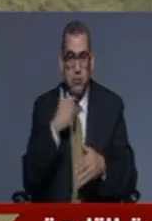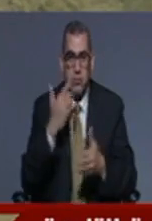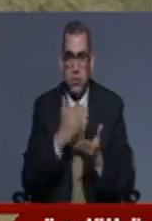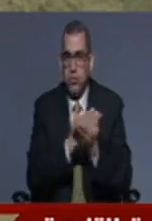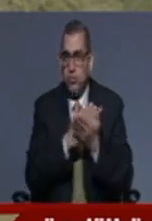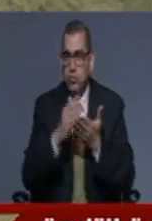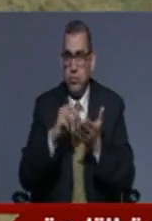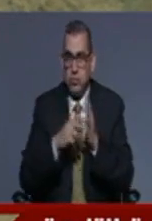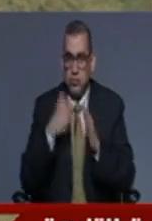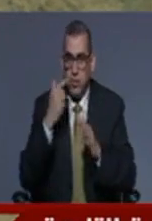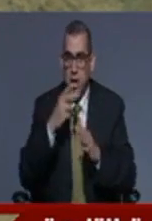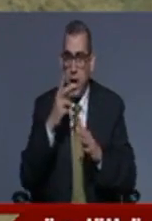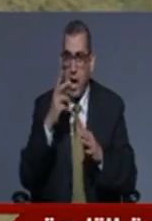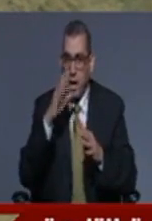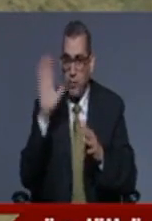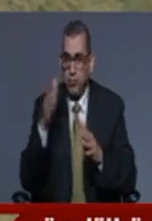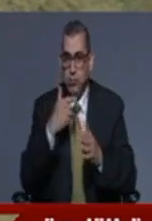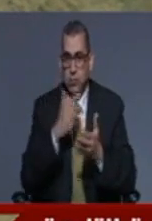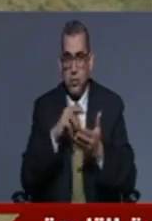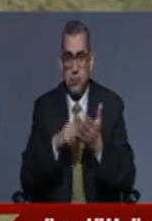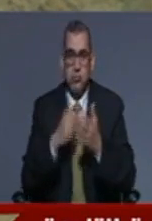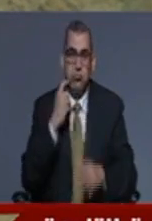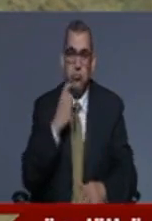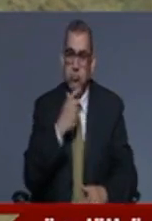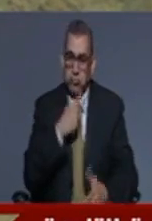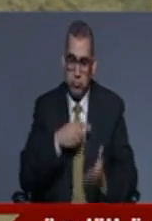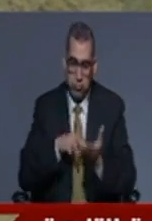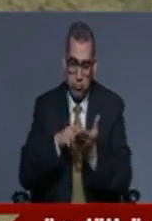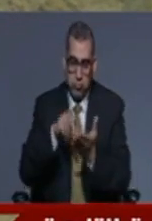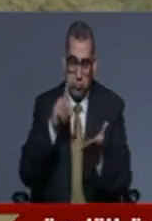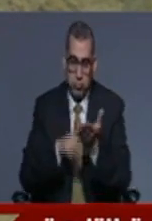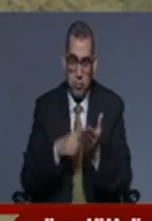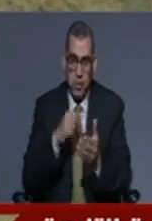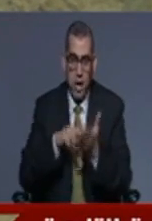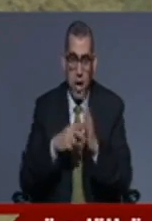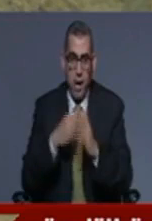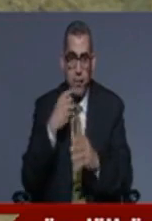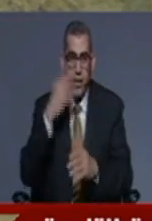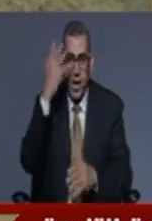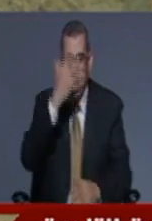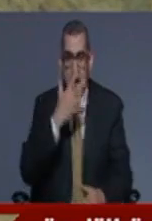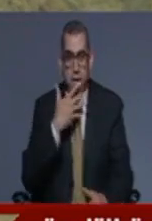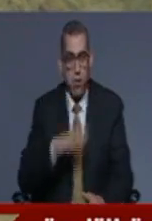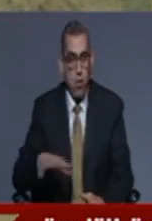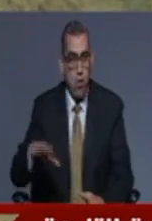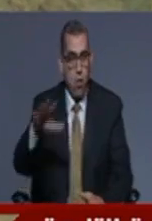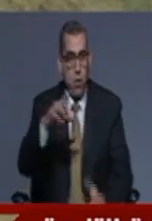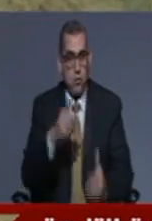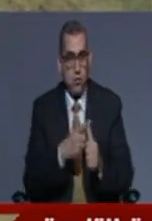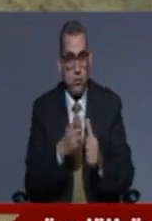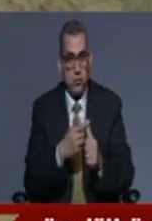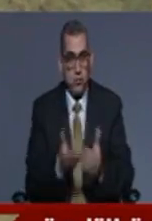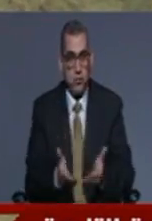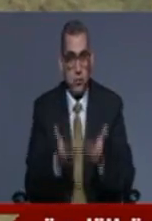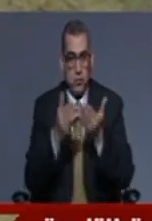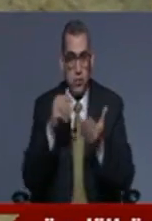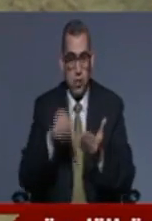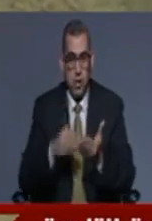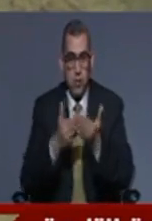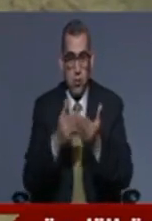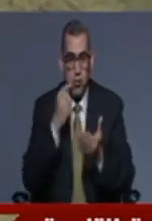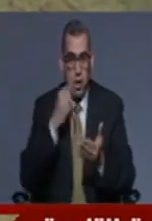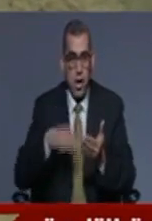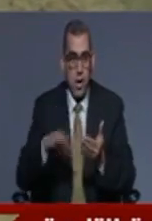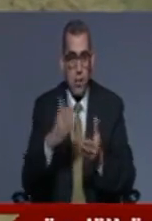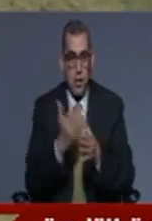ونحن عازمون على قيادة هذه القارة باعتبارها مساهم ممكن